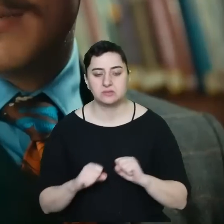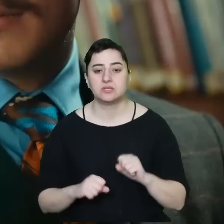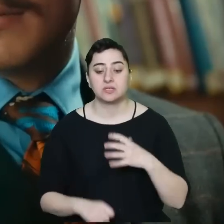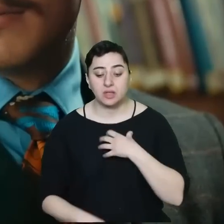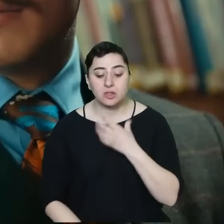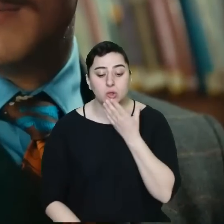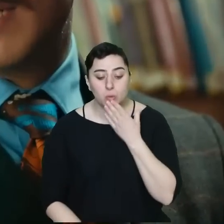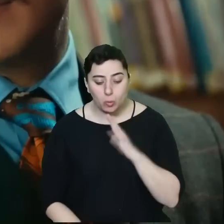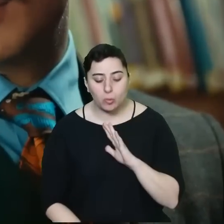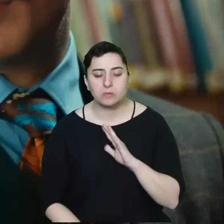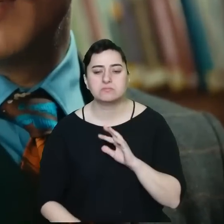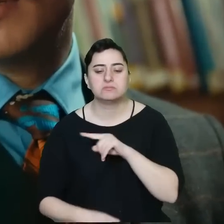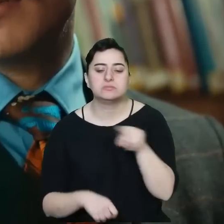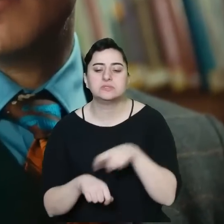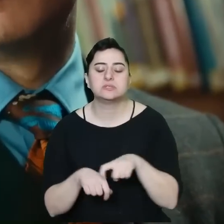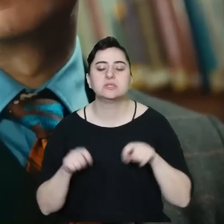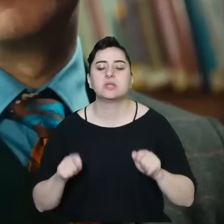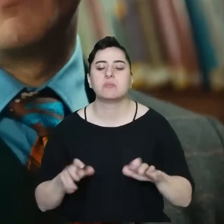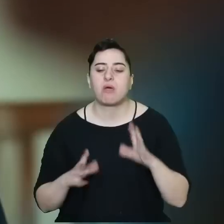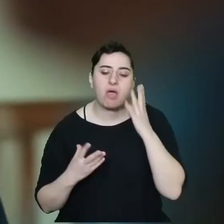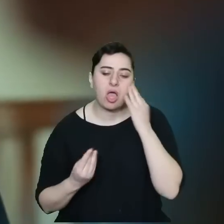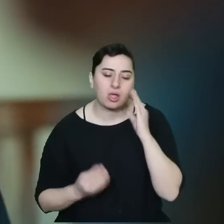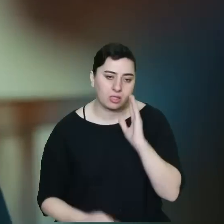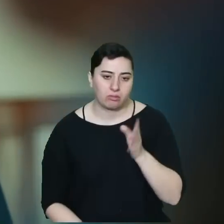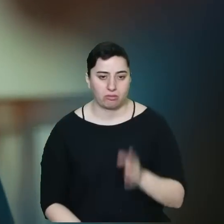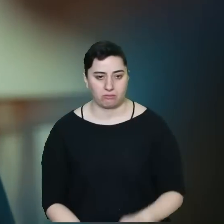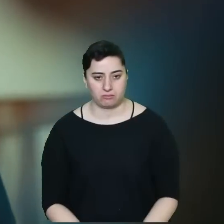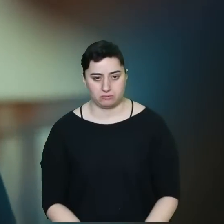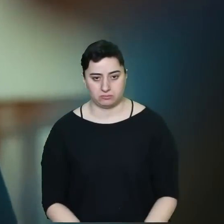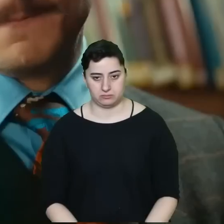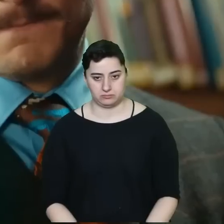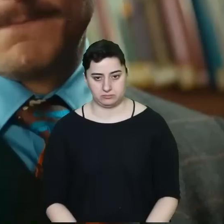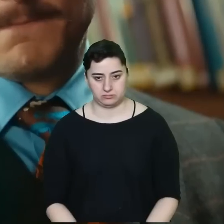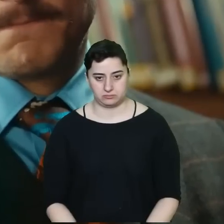olmasa bırak sinir olmayı farkına bile